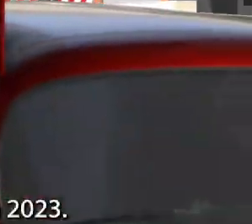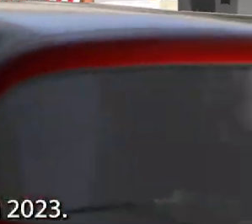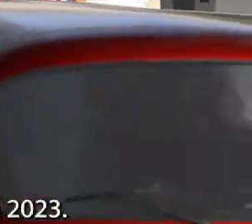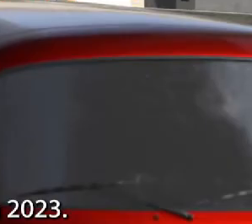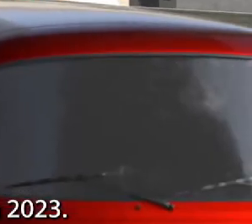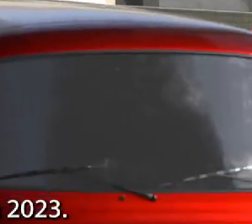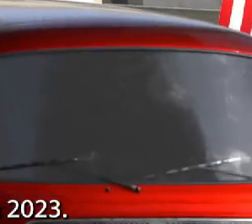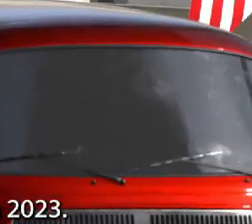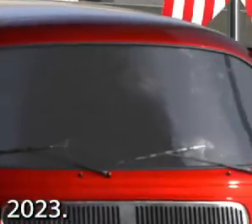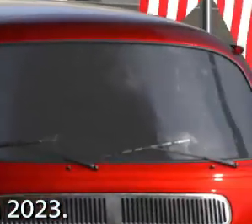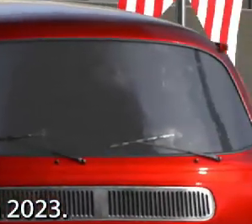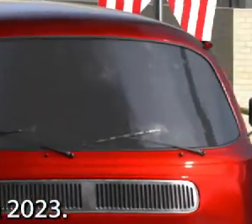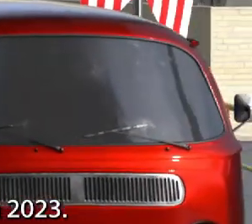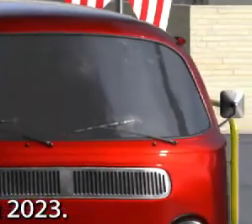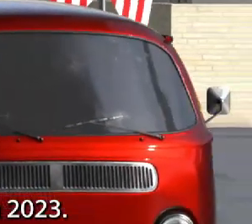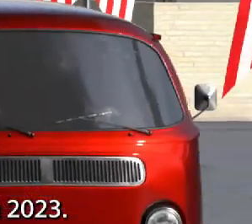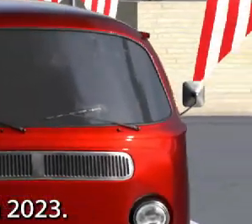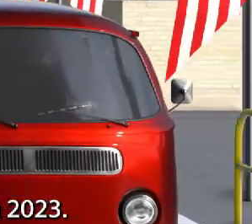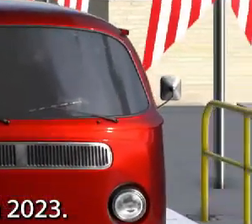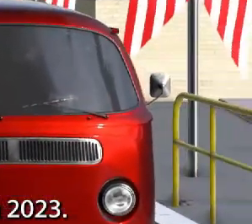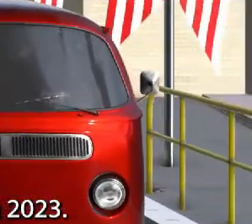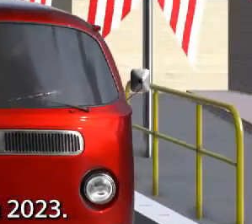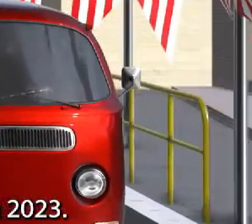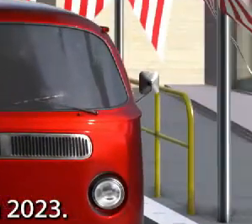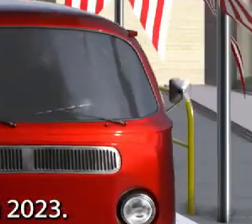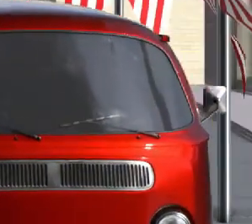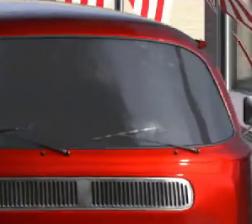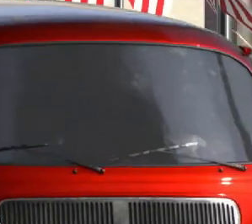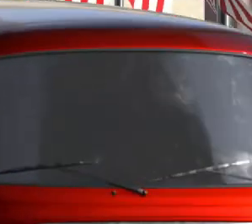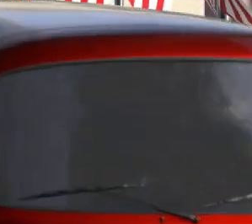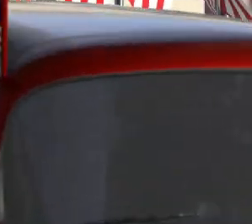sambutan hari kebangsaan dan hari Malaysia 2023